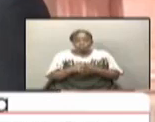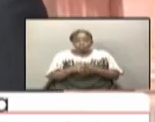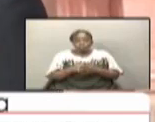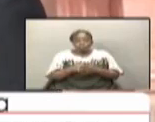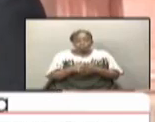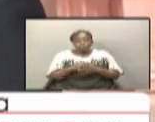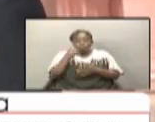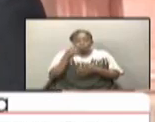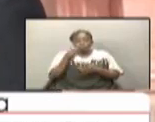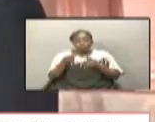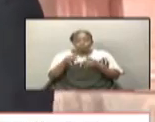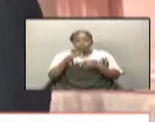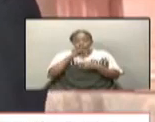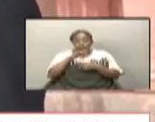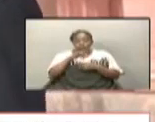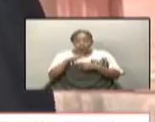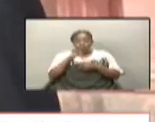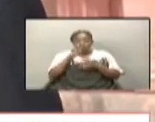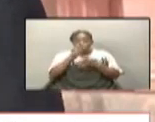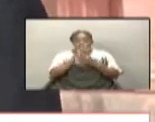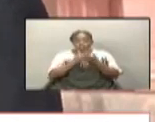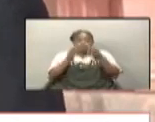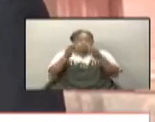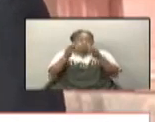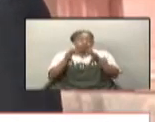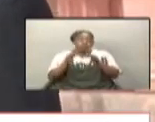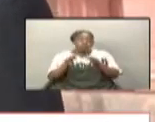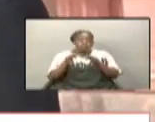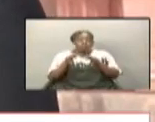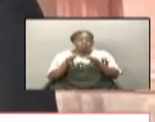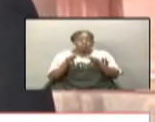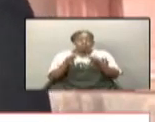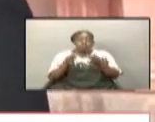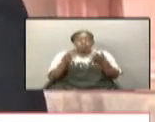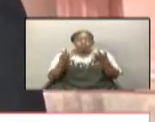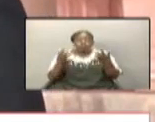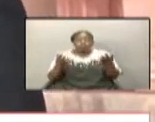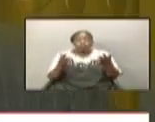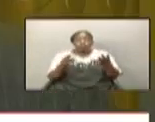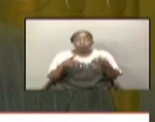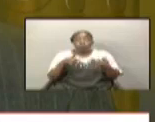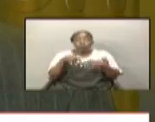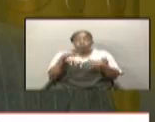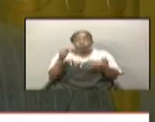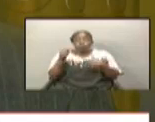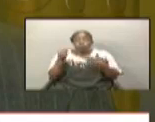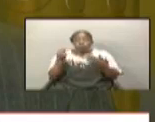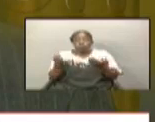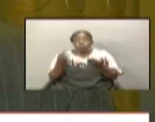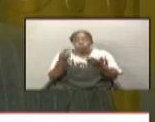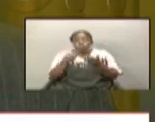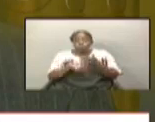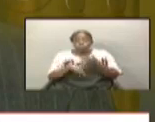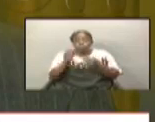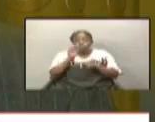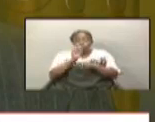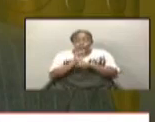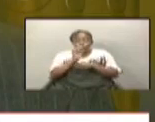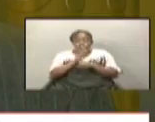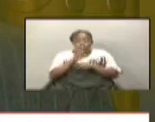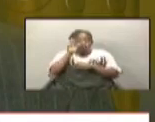abaayogeranga ebintu abalala n'olaba bagenze n'ensi n'okufuna ategeeza nkanisa bagenda okusigala ngaejjukira